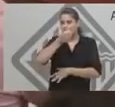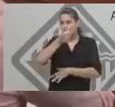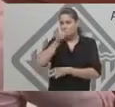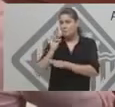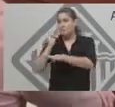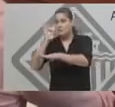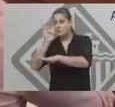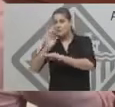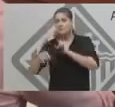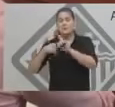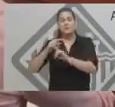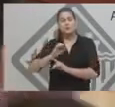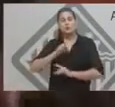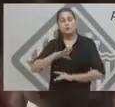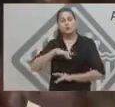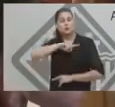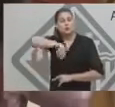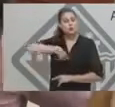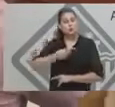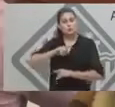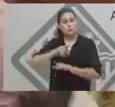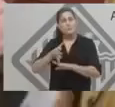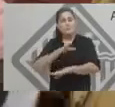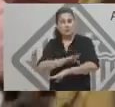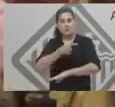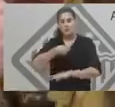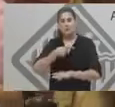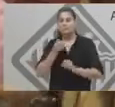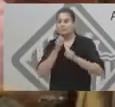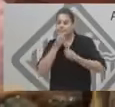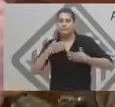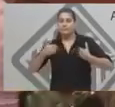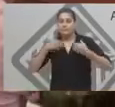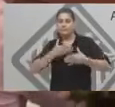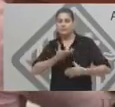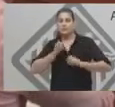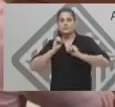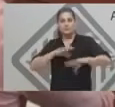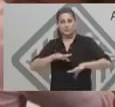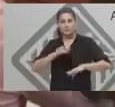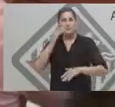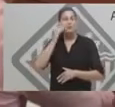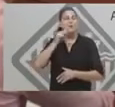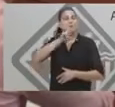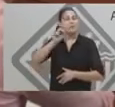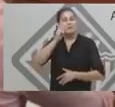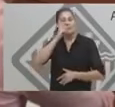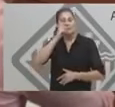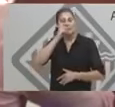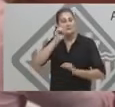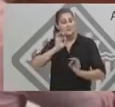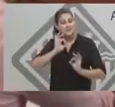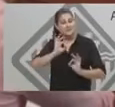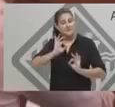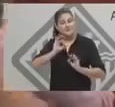Som Palma, ara Podem Palma, present la meva renúncia al càrrec de batlle en data 30 de juny, dia que tindrà lloc